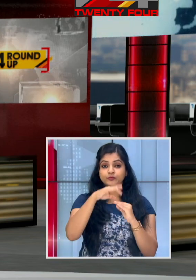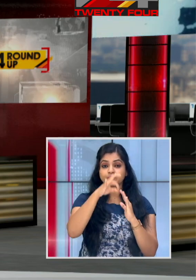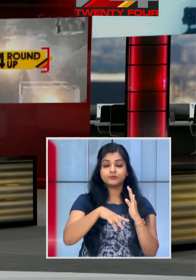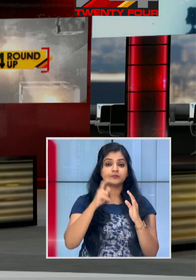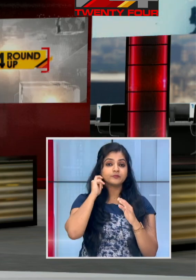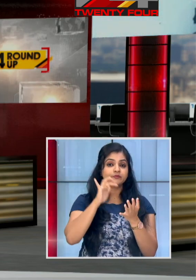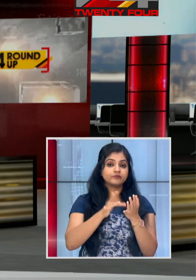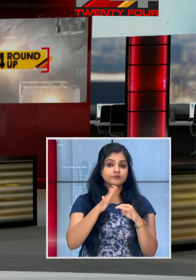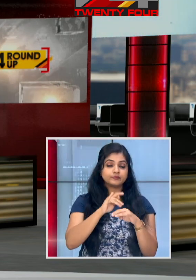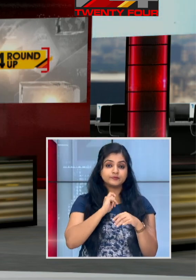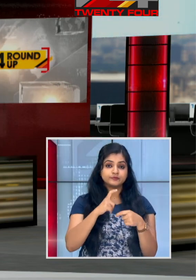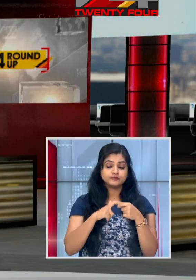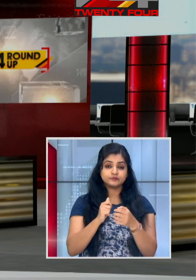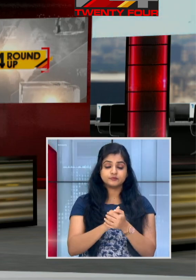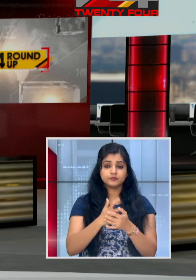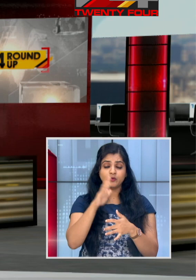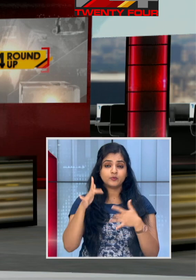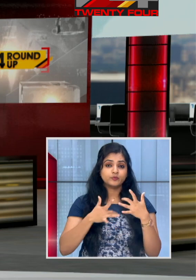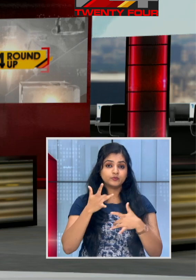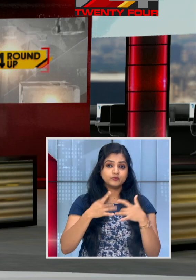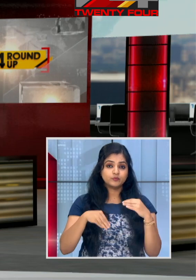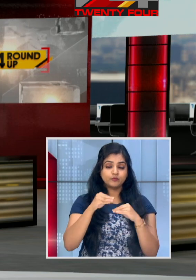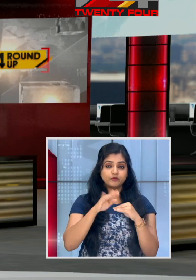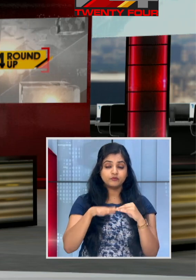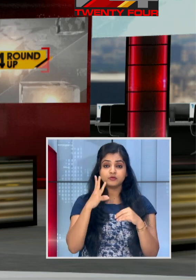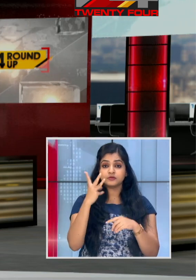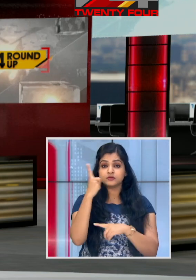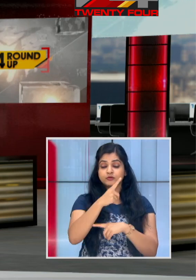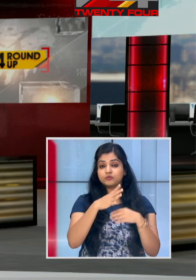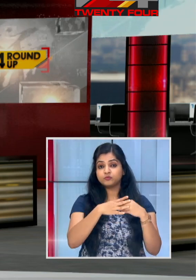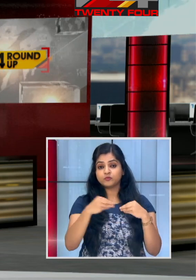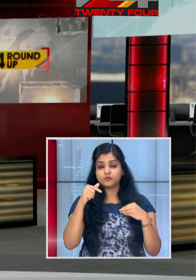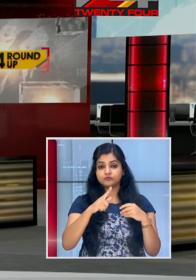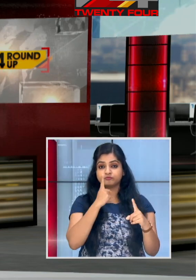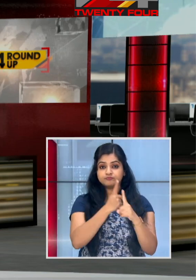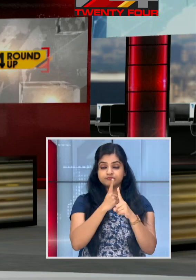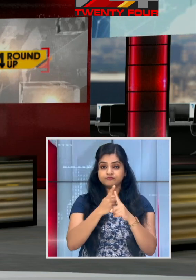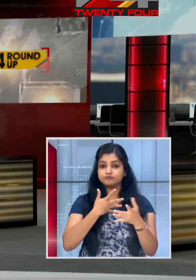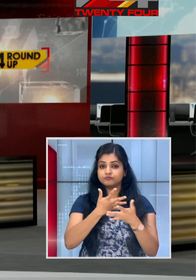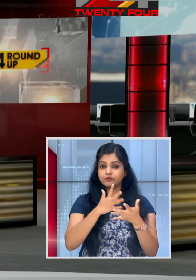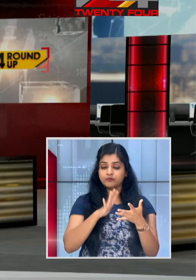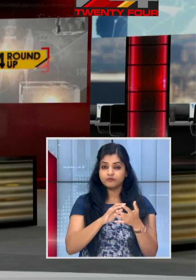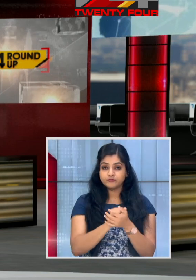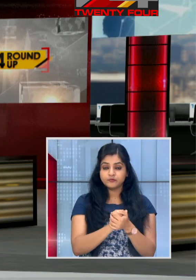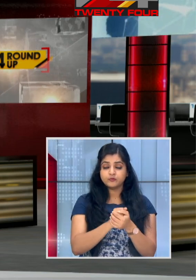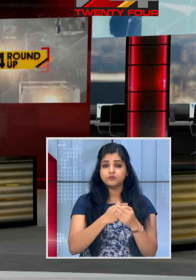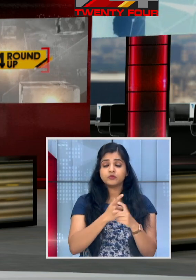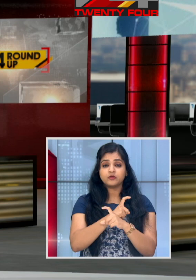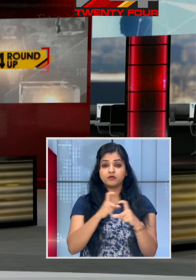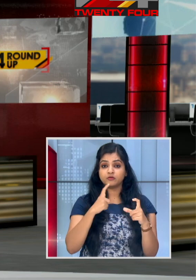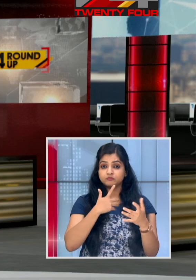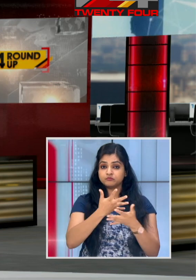വിശദാംശങ്ങളുമായി. മനീഷ്, വലിയ സസ്പെൻസ് ഉണ്ടാക്കുന്നുണ്ട് ഈ മൂന്ന് ദിവസത്തെ കൂടി നീളും ഈ കൂടിക്കാഴ്ച എന്ന് പറയുമ്പോൾ. വിശദമായ